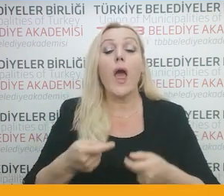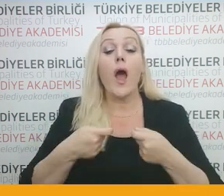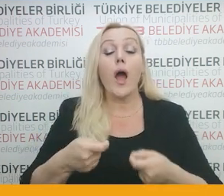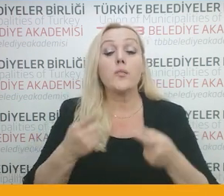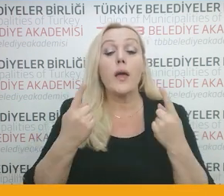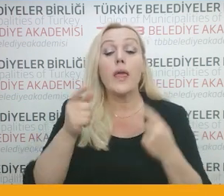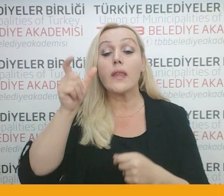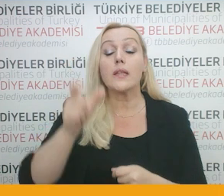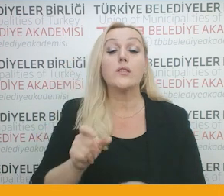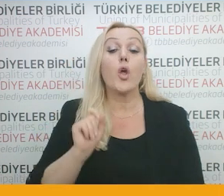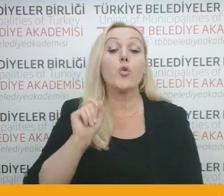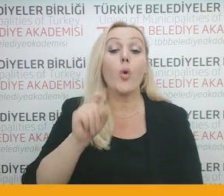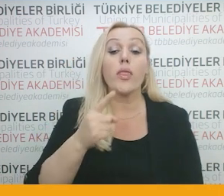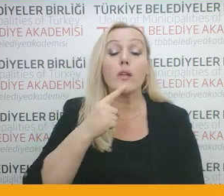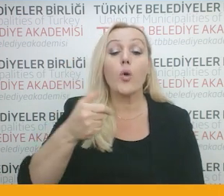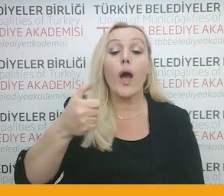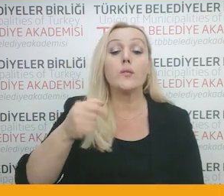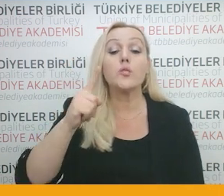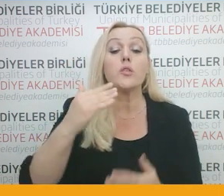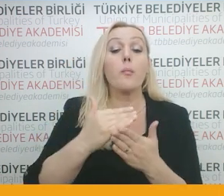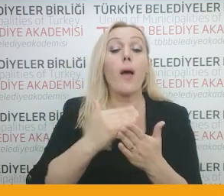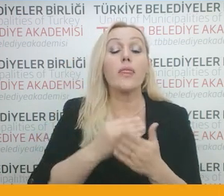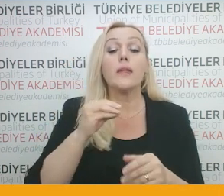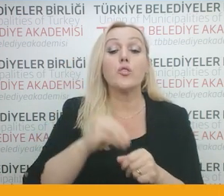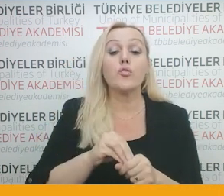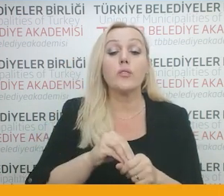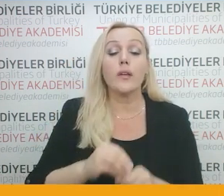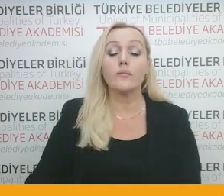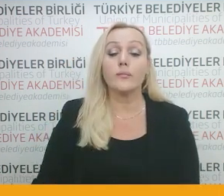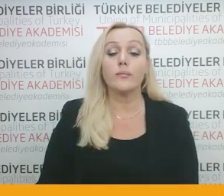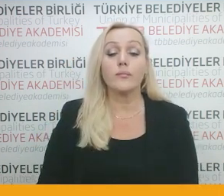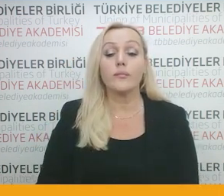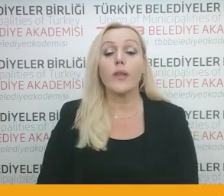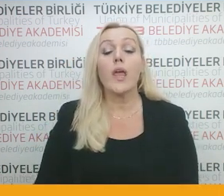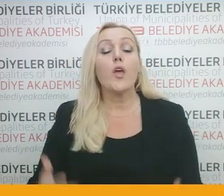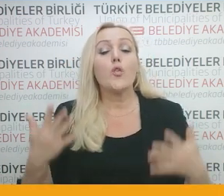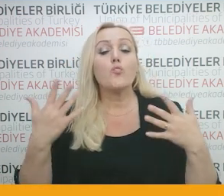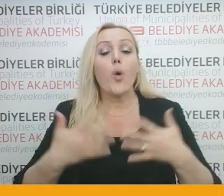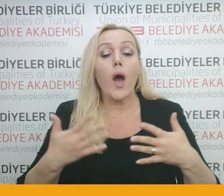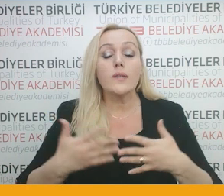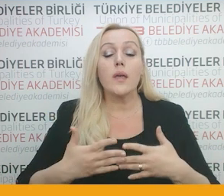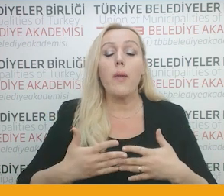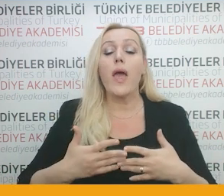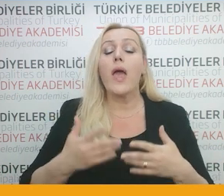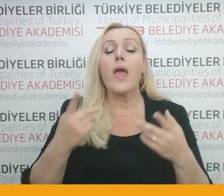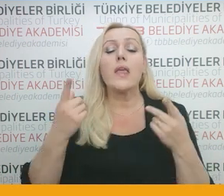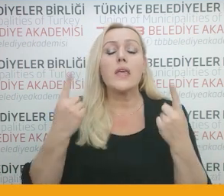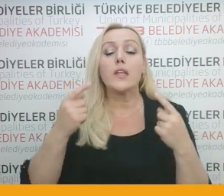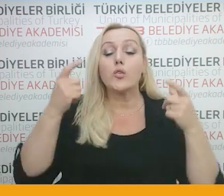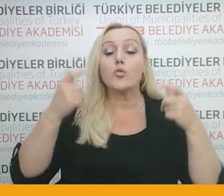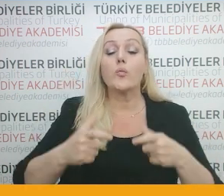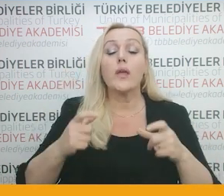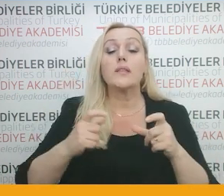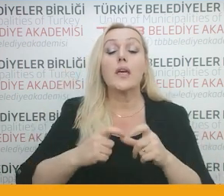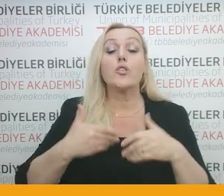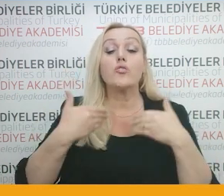etkisine gönderir diyor 61. madde. Muhasebe etkisinin sorumluluklarıyla ilgili arkadaşlar Sayıştay Genel